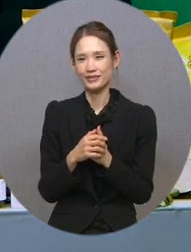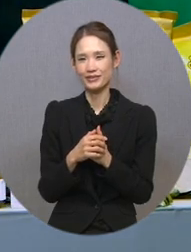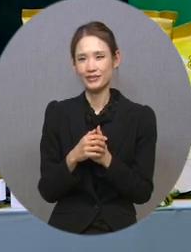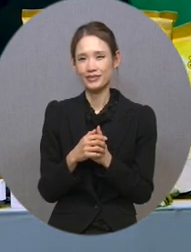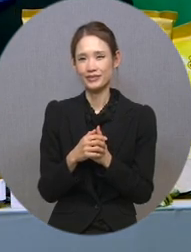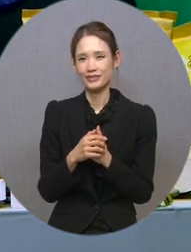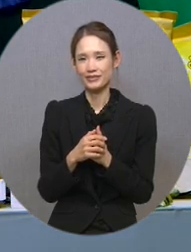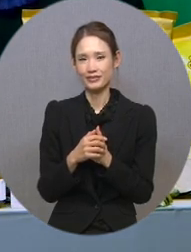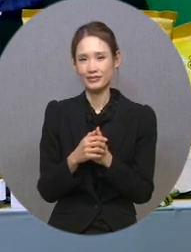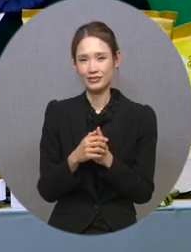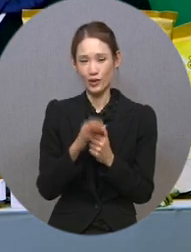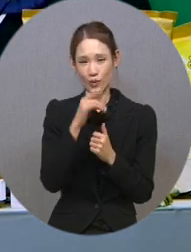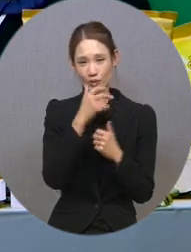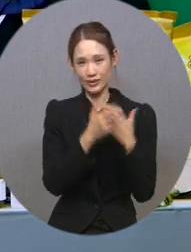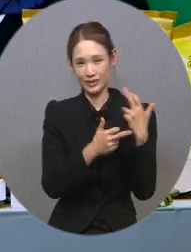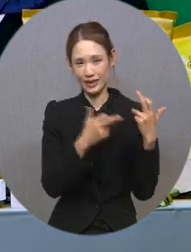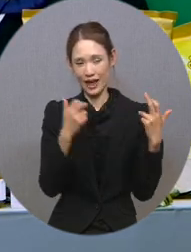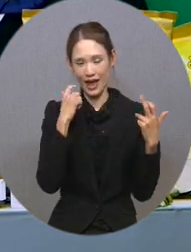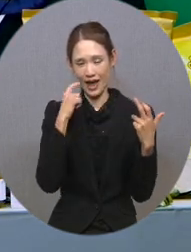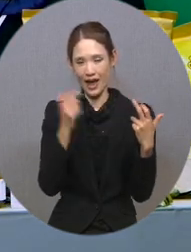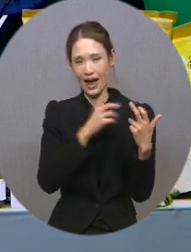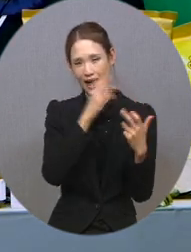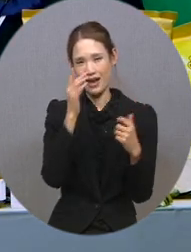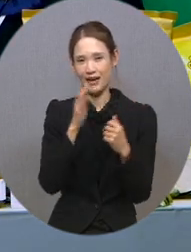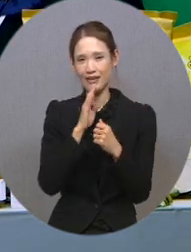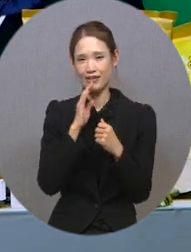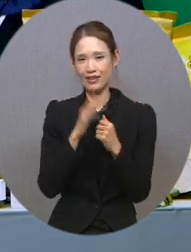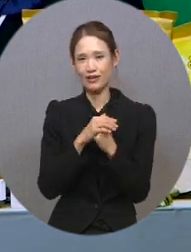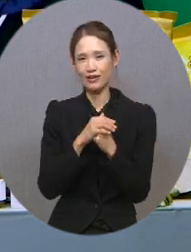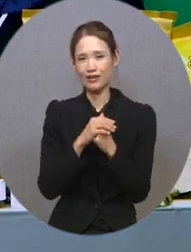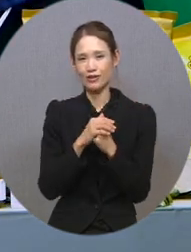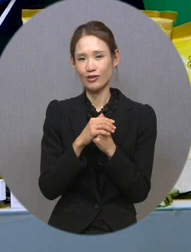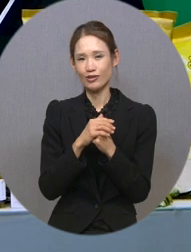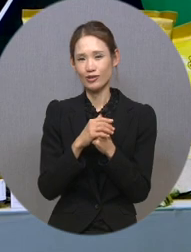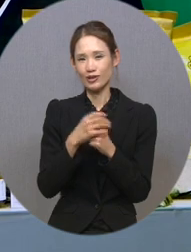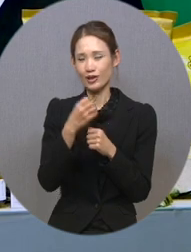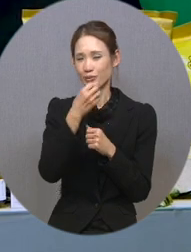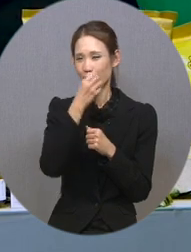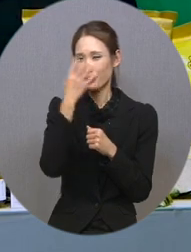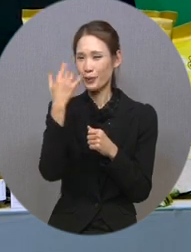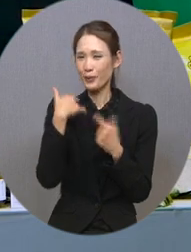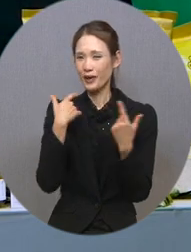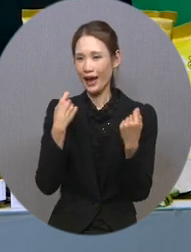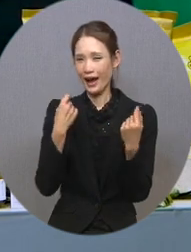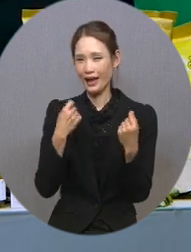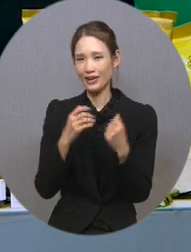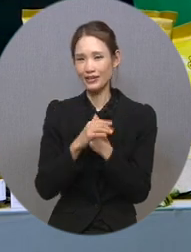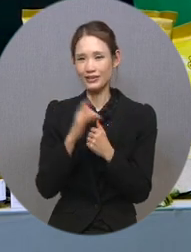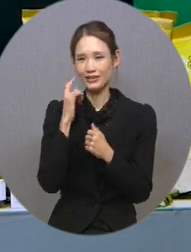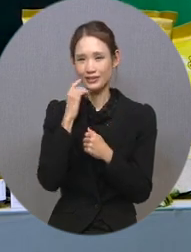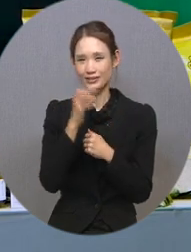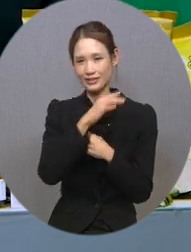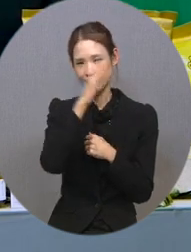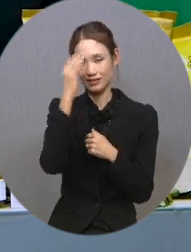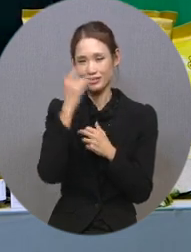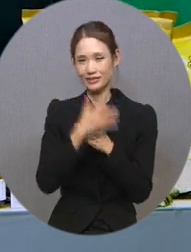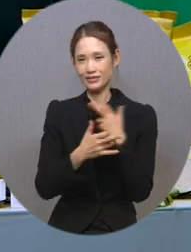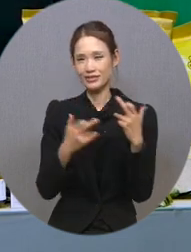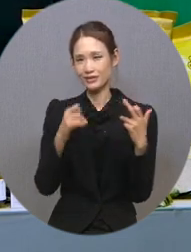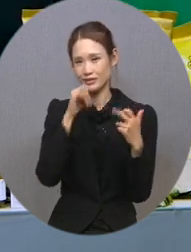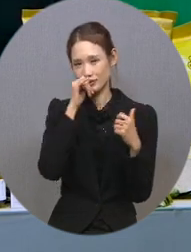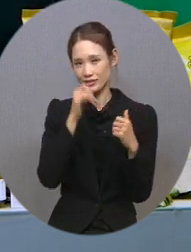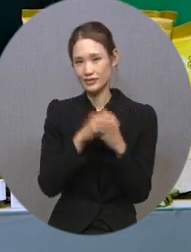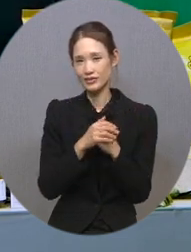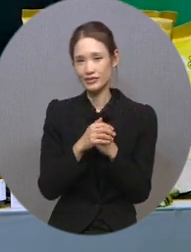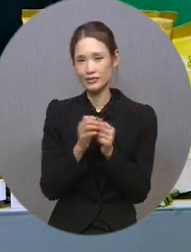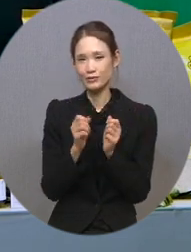진짜 이 월출산의 아름다움 정말 수석이 내 눈앞에 있는 듯한 그런 아름다운 월출산이 있고요. 그리고